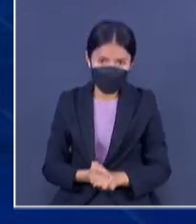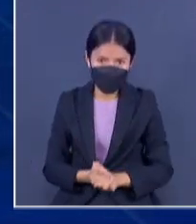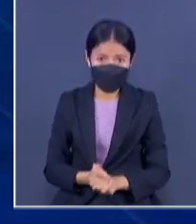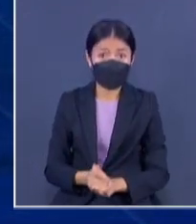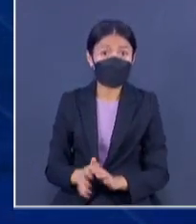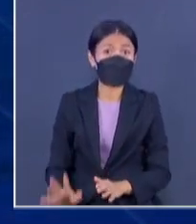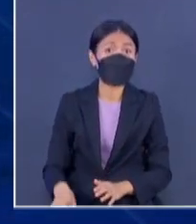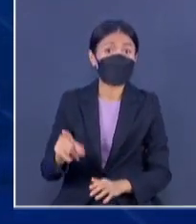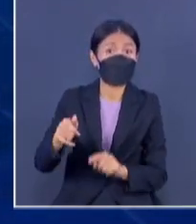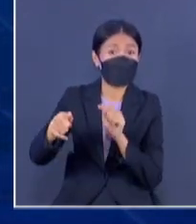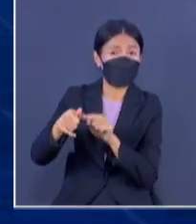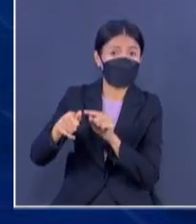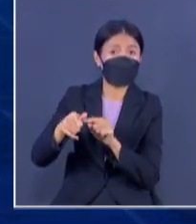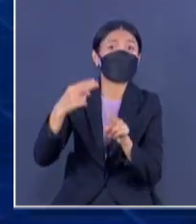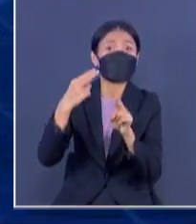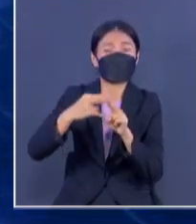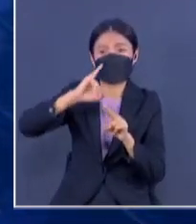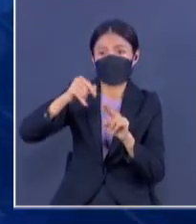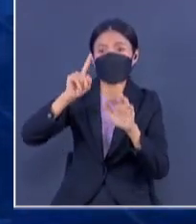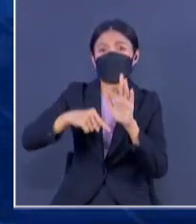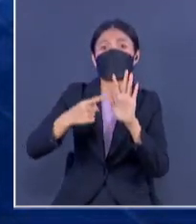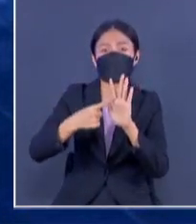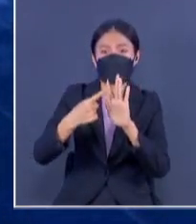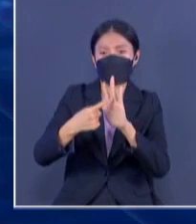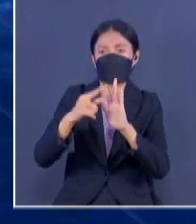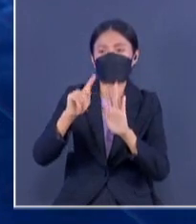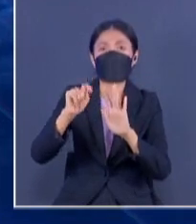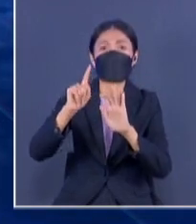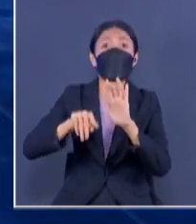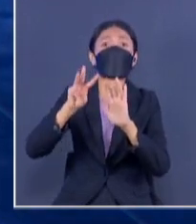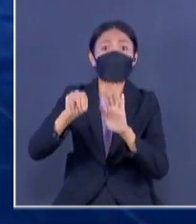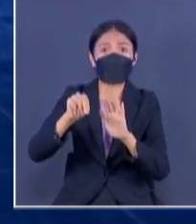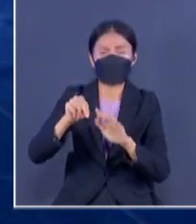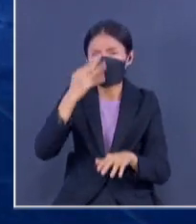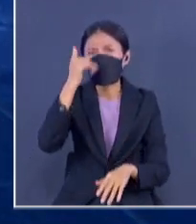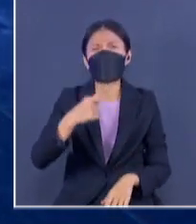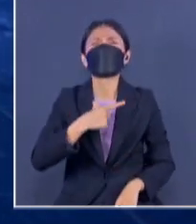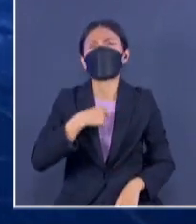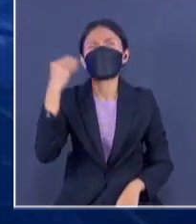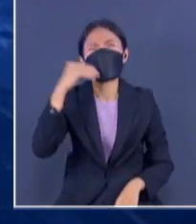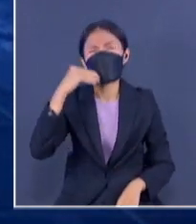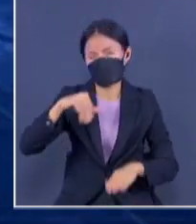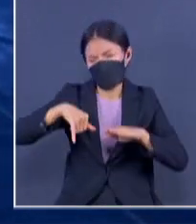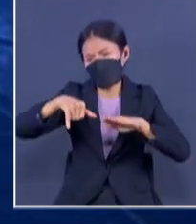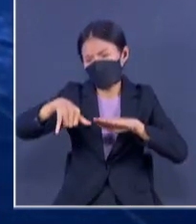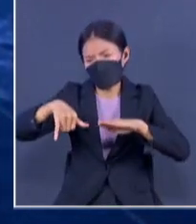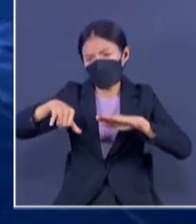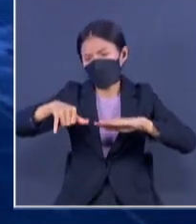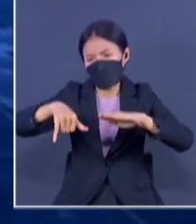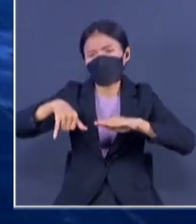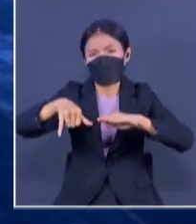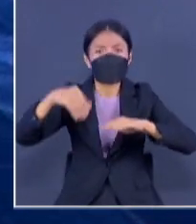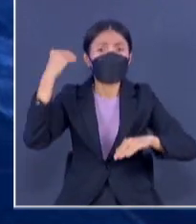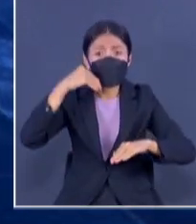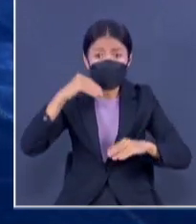จ้าแต้มหรือว่าจ่าแต้มด่านลอยมาจากการที่มันชอบดักหน้ารถนี่แหละค่ะจนเจ้าของรถต้องชะลอแต่ถ้าวันไหนที่มันเห็นว่